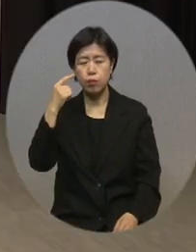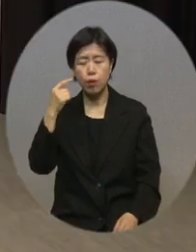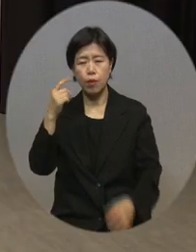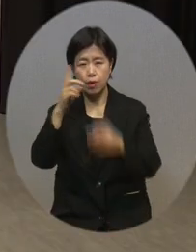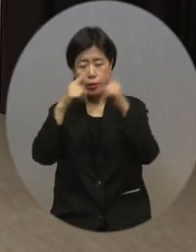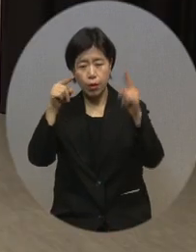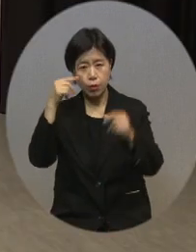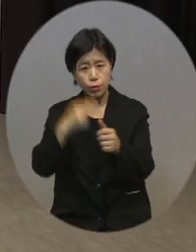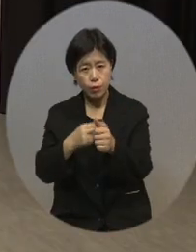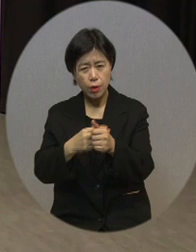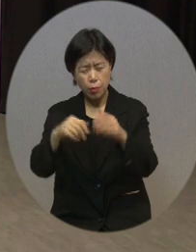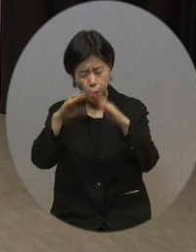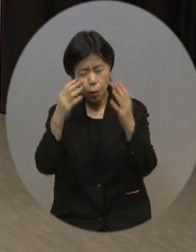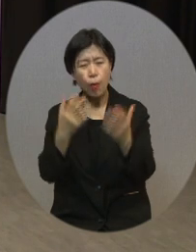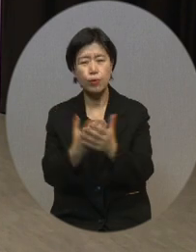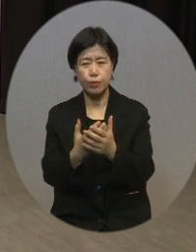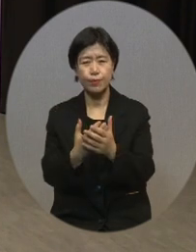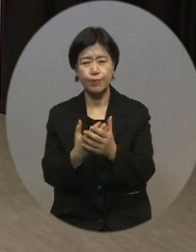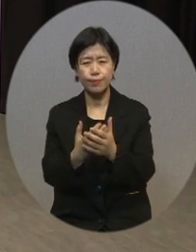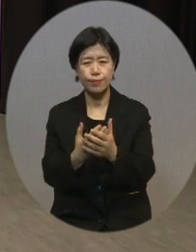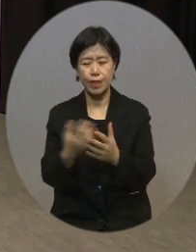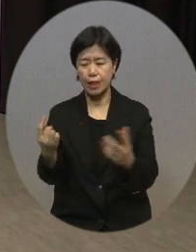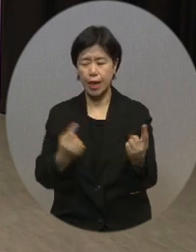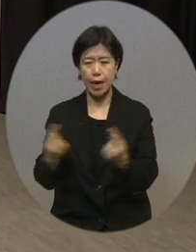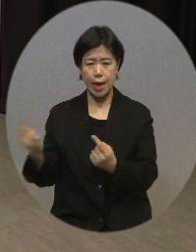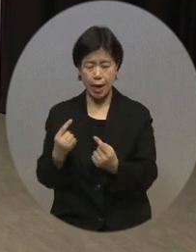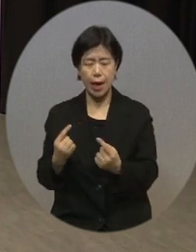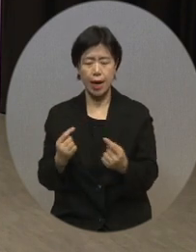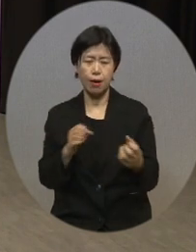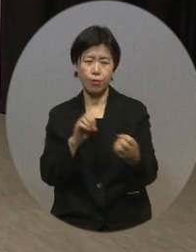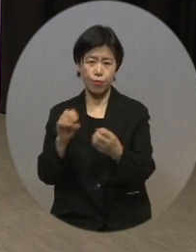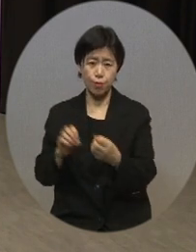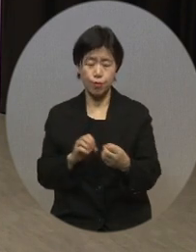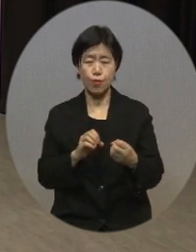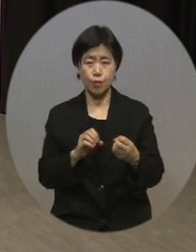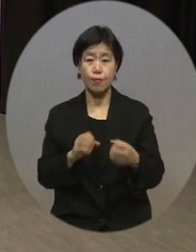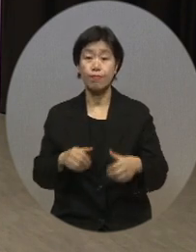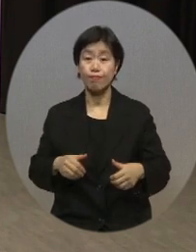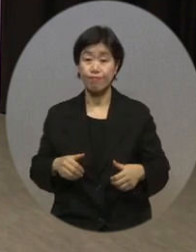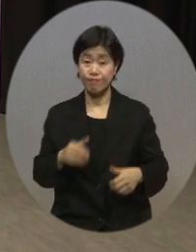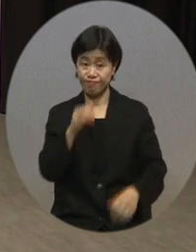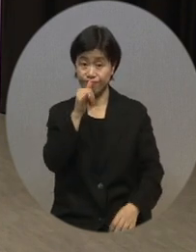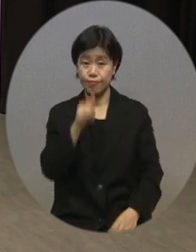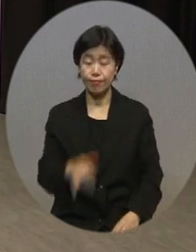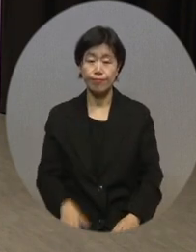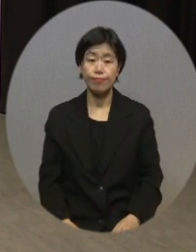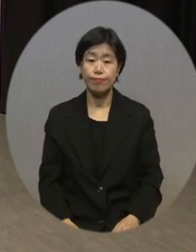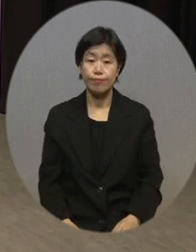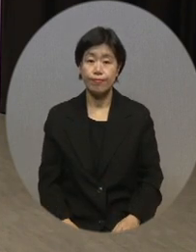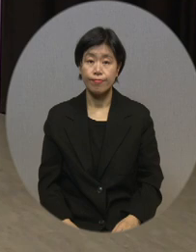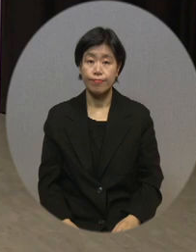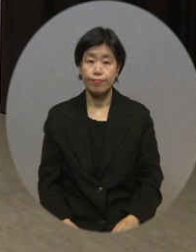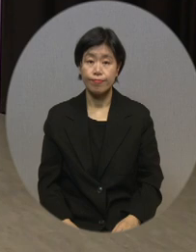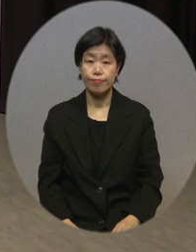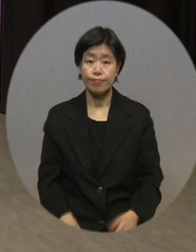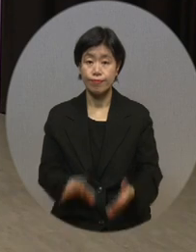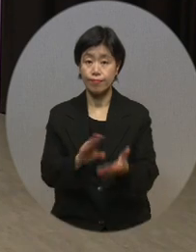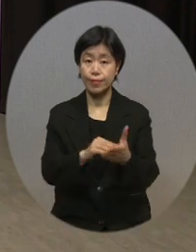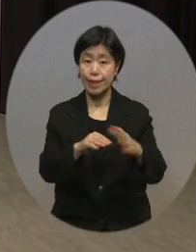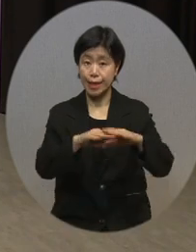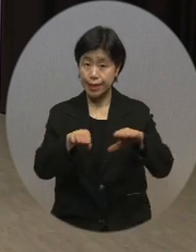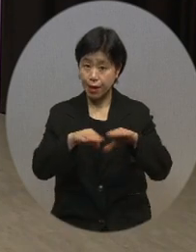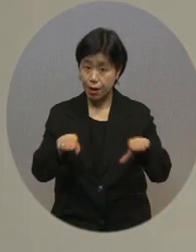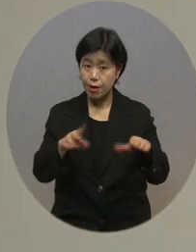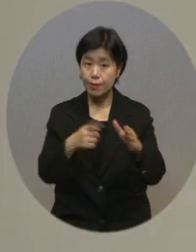해가지고 개인의 민원이 또 집단화돼서 또 세력 간의 민원이 될 수도 있고 그렇거든요. 그래서 이제 그런 문제를 차근차근히